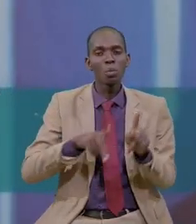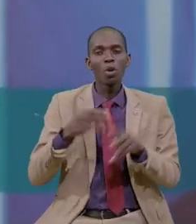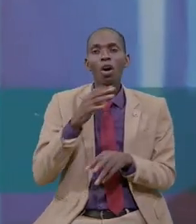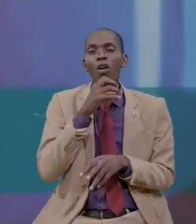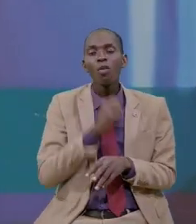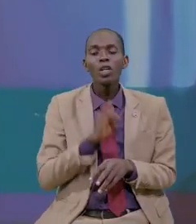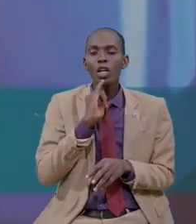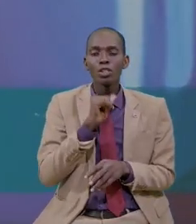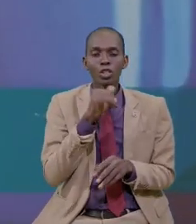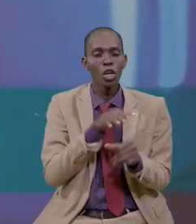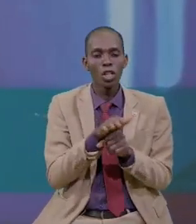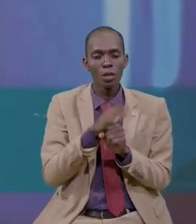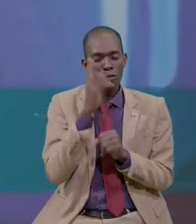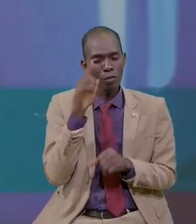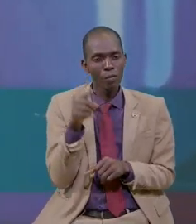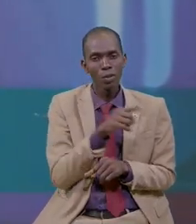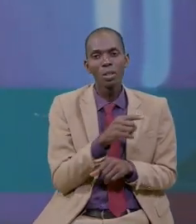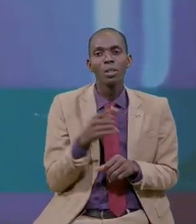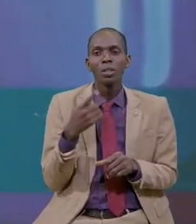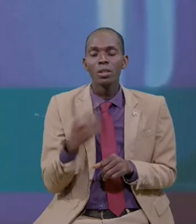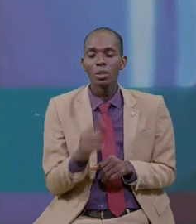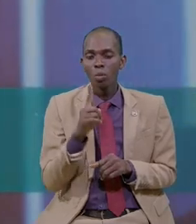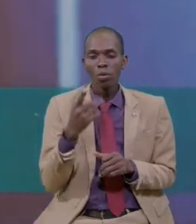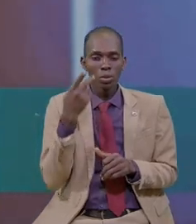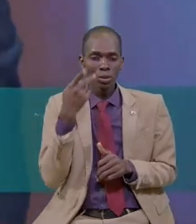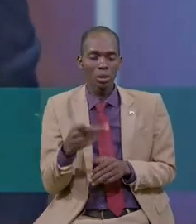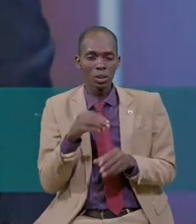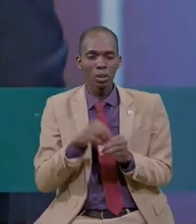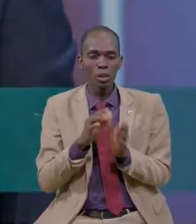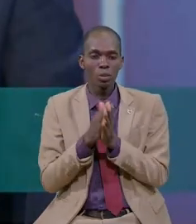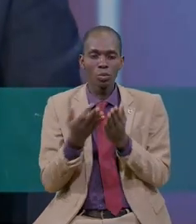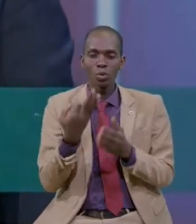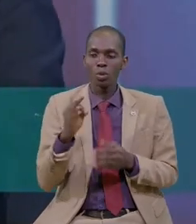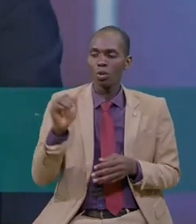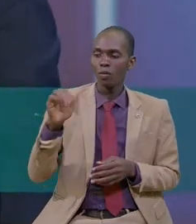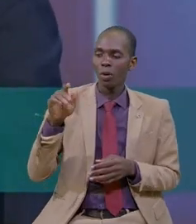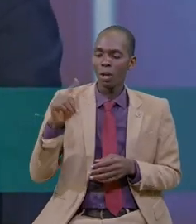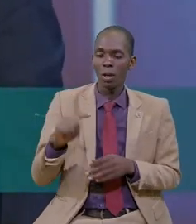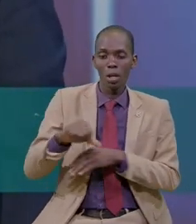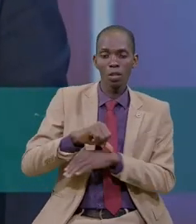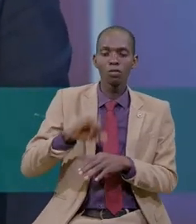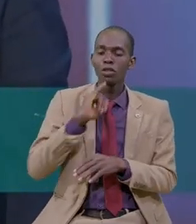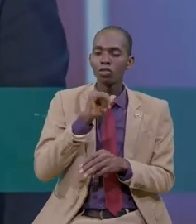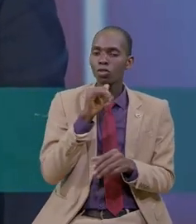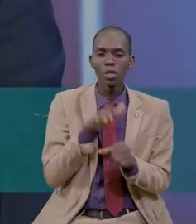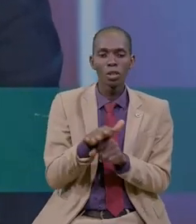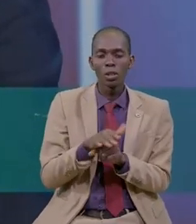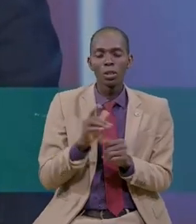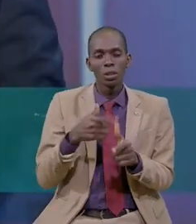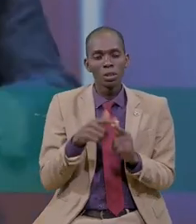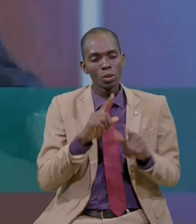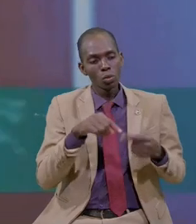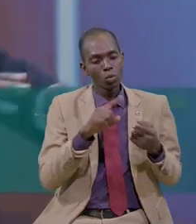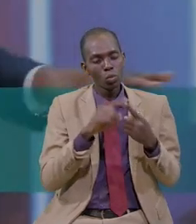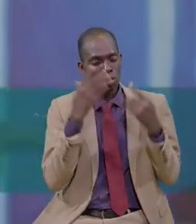temps, ce n'est pas suffisant pour eux. Ce qui est dans les actes des apôtres n'est pas suffisant pour eux. Ils vont dans les ténèbres derrière